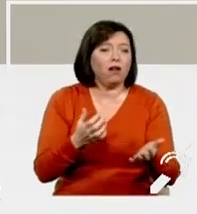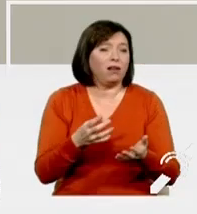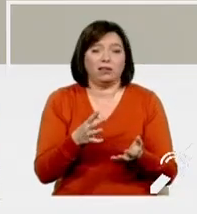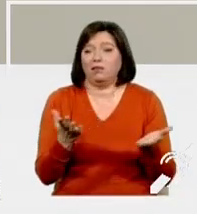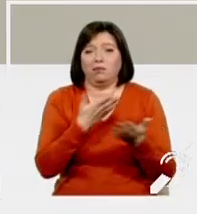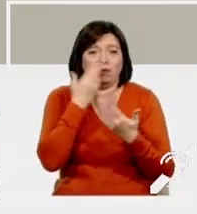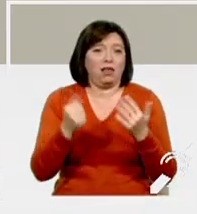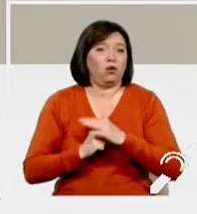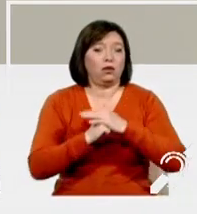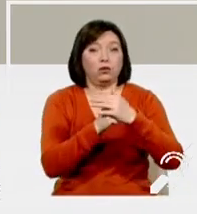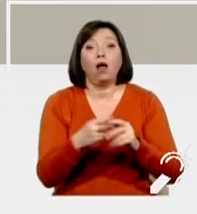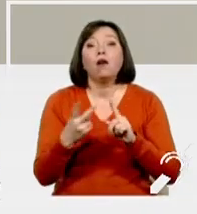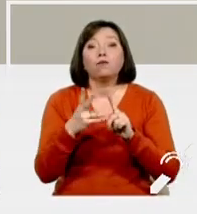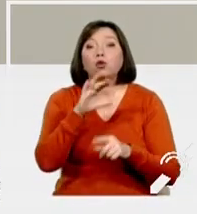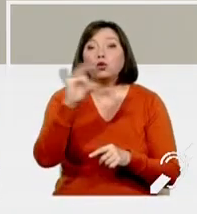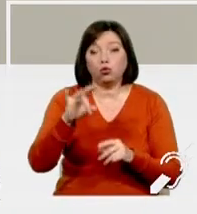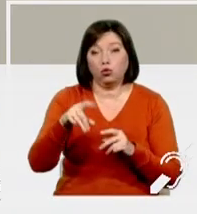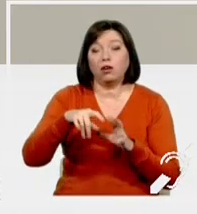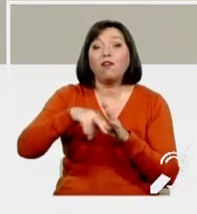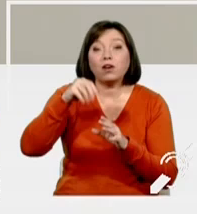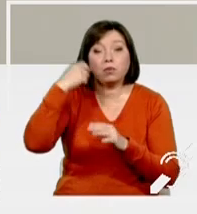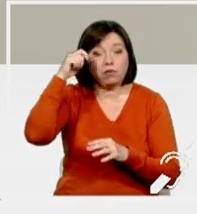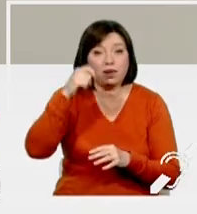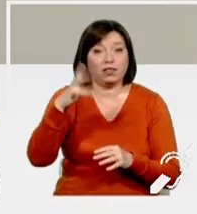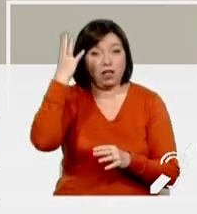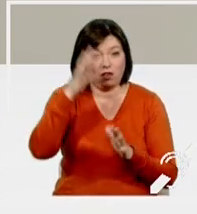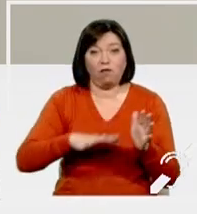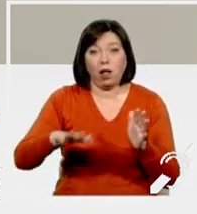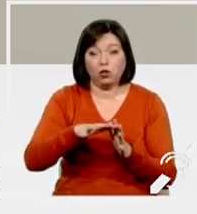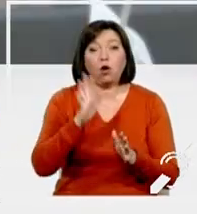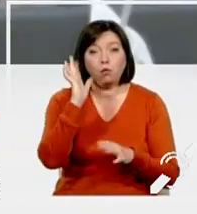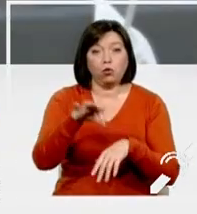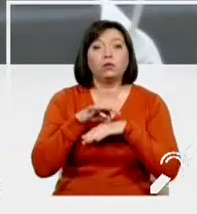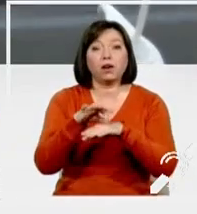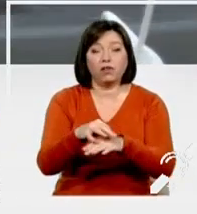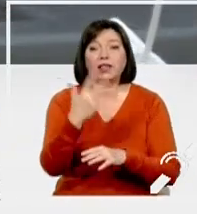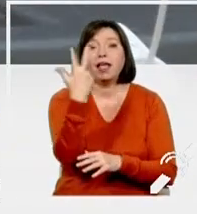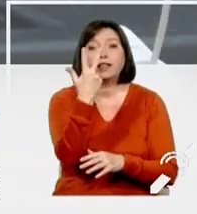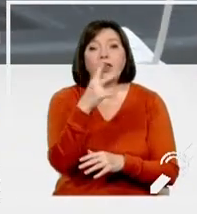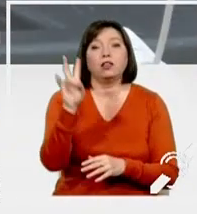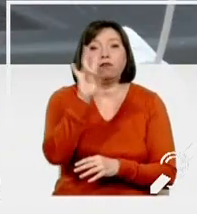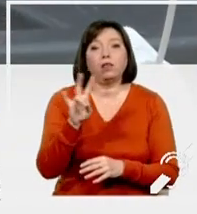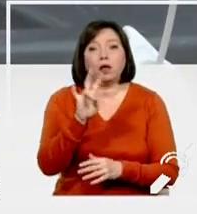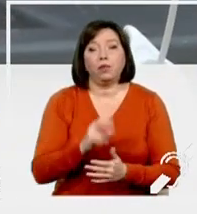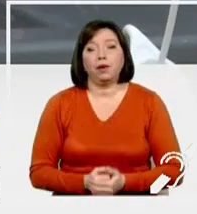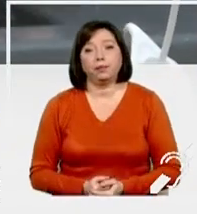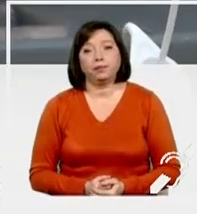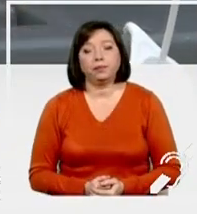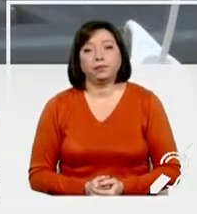adeverit. Al doilea tur al alegerilor prezidențiale din Republica Moldova se va desfășura pe 3 noiembrie.